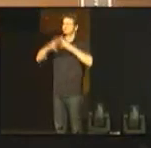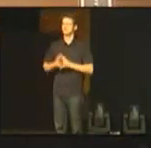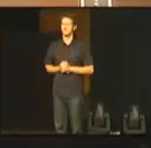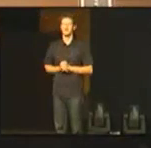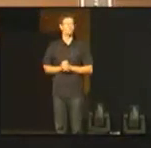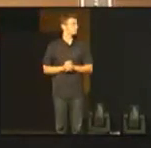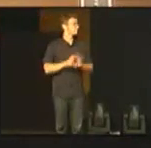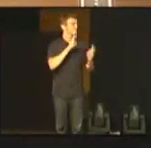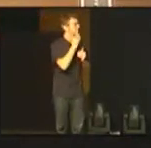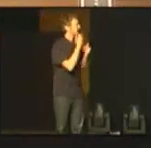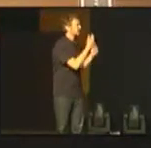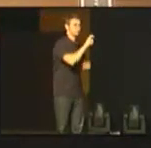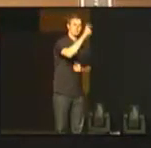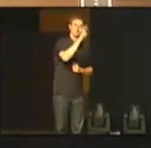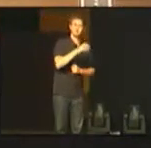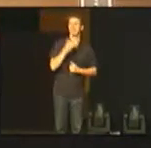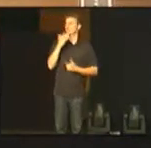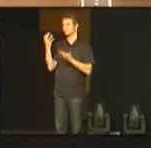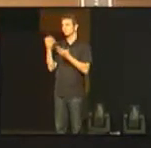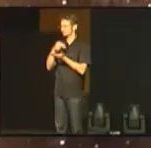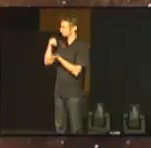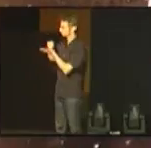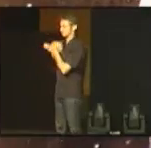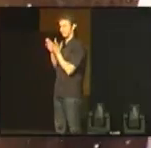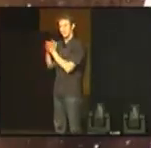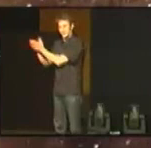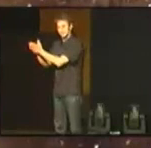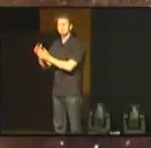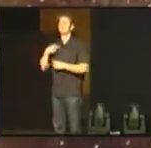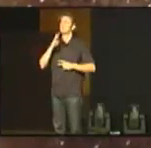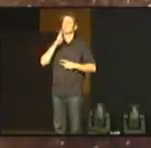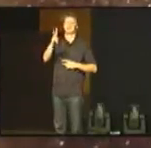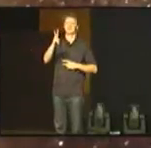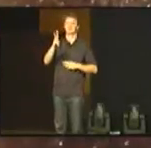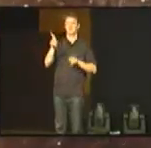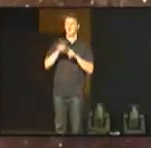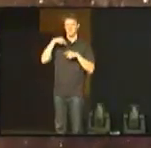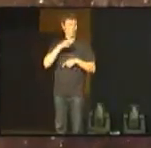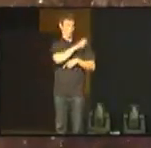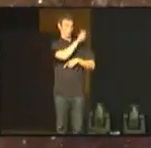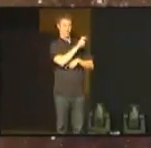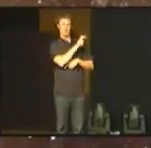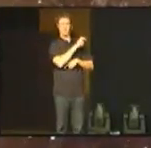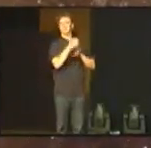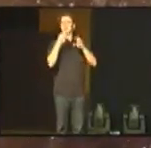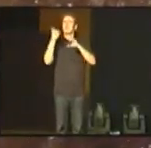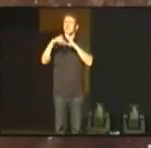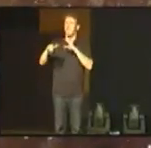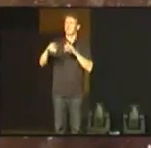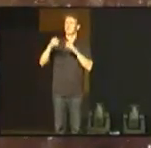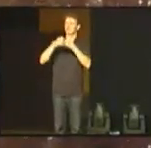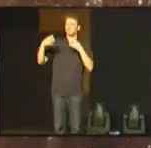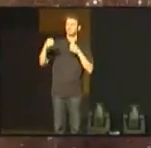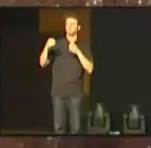Moltes gràcies, Josep, Muriel, Lourdes. Mireu, quan algú com en Josep t'envia mails i